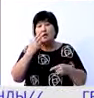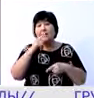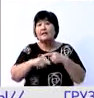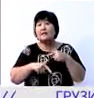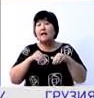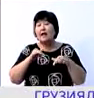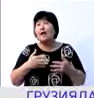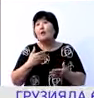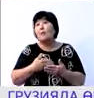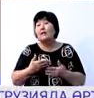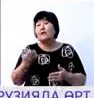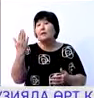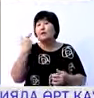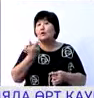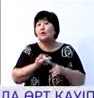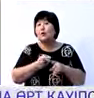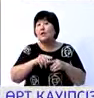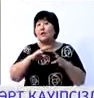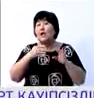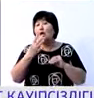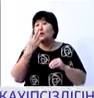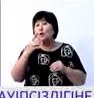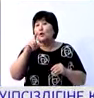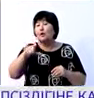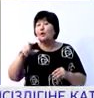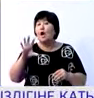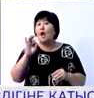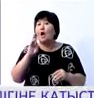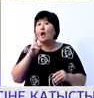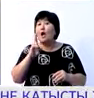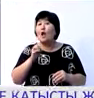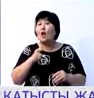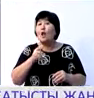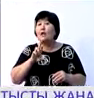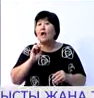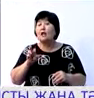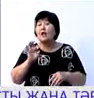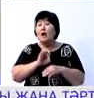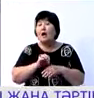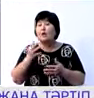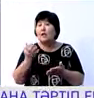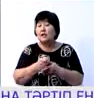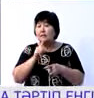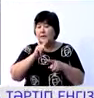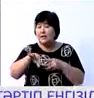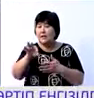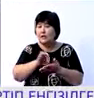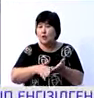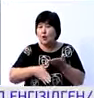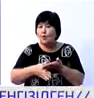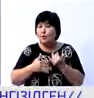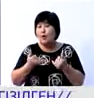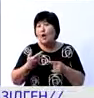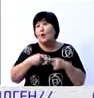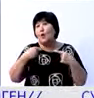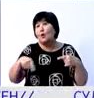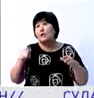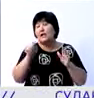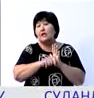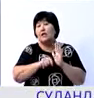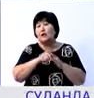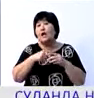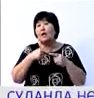айналған. Мәселен, былтыр соның нәтижесінде 4 тұрғыннан онкологиялық сырқаттың белгісі табылып, дер кезінде көмек көрсетілген. Сондай-ақ өзге де